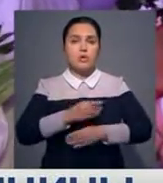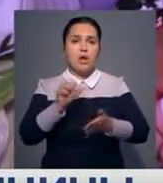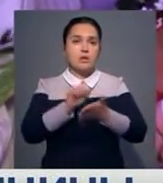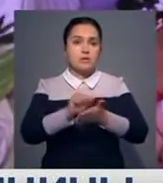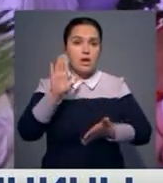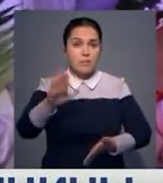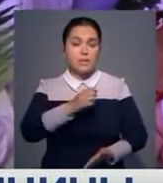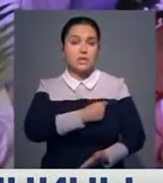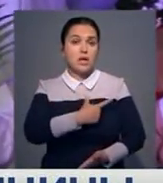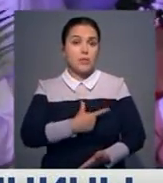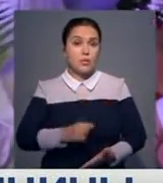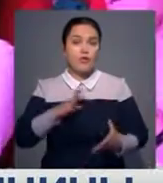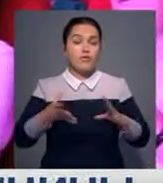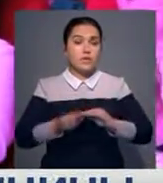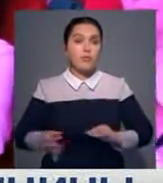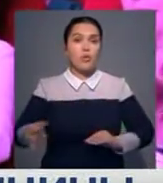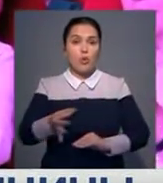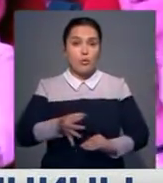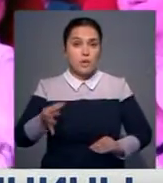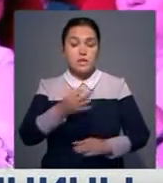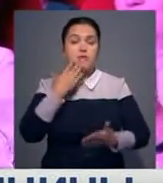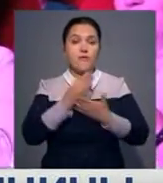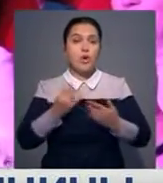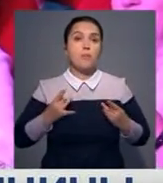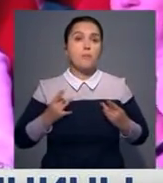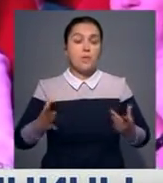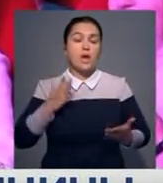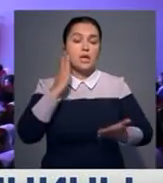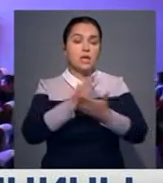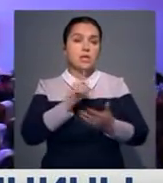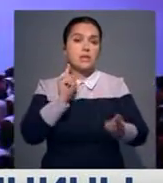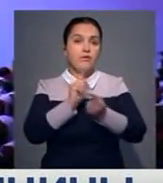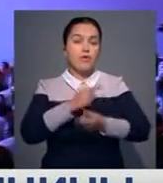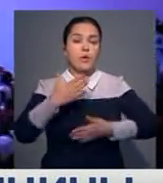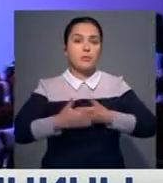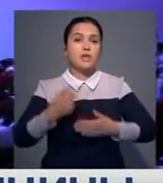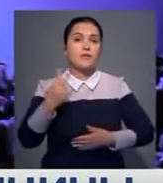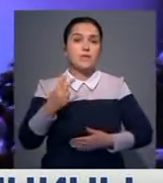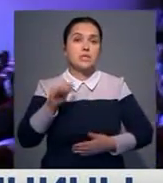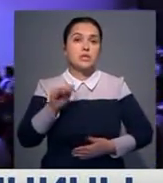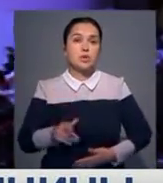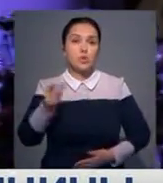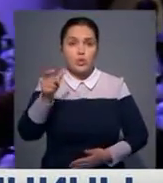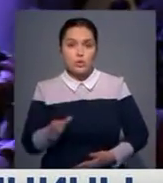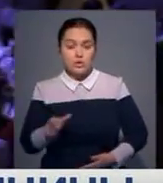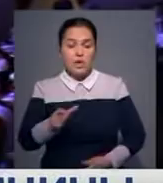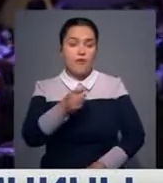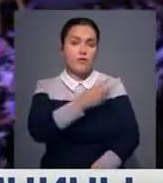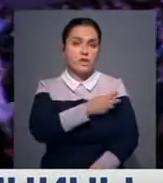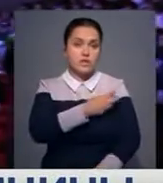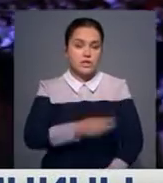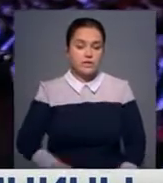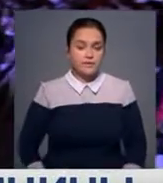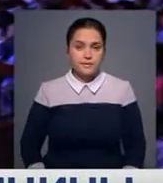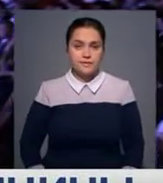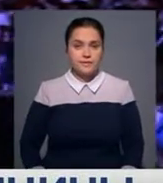дипломами. В целом в области свой профессиональный праздник сегодня встречают больше 20 тысяч людей в белых халатах. Анна Лисенбердина,